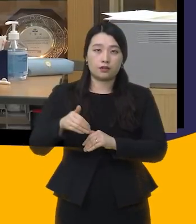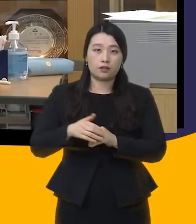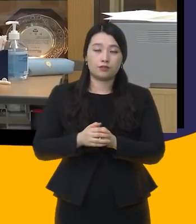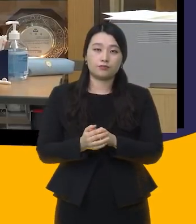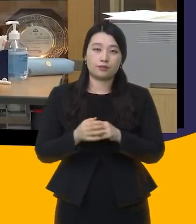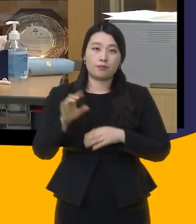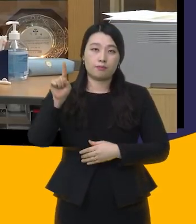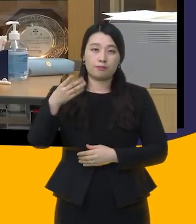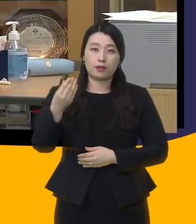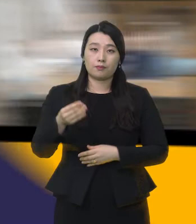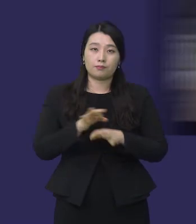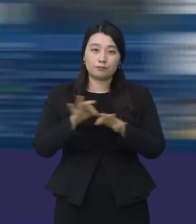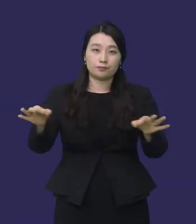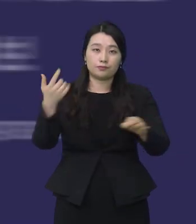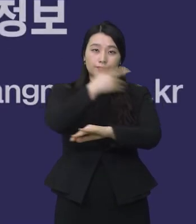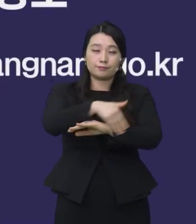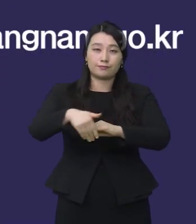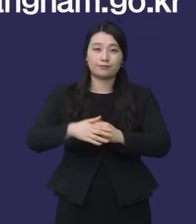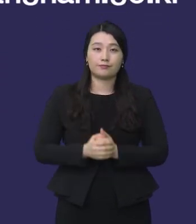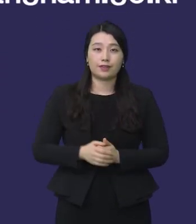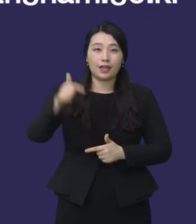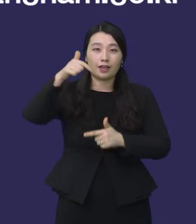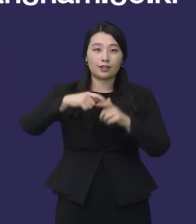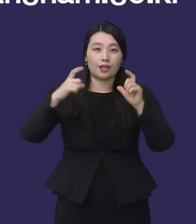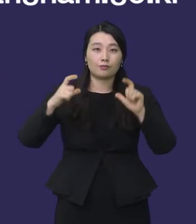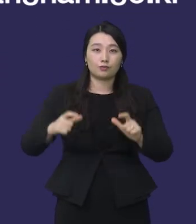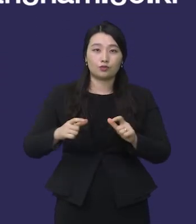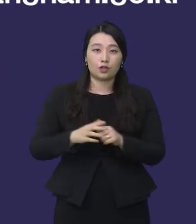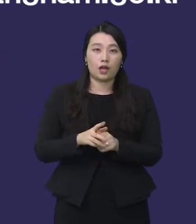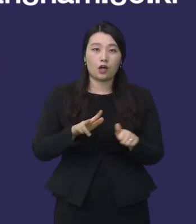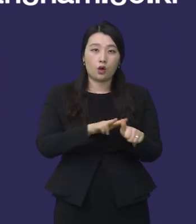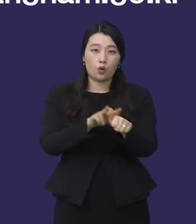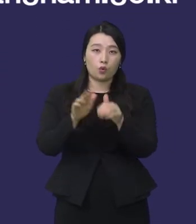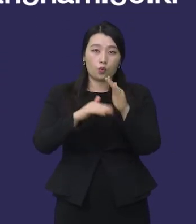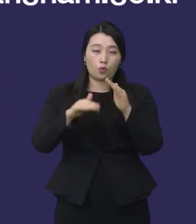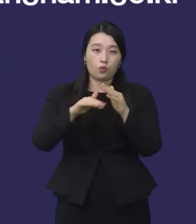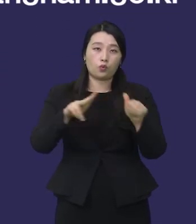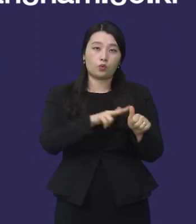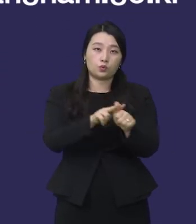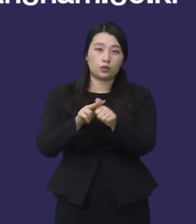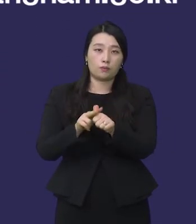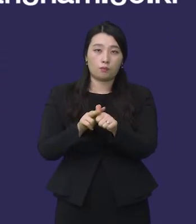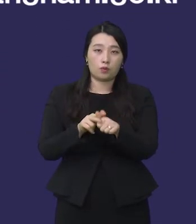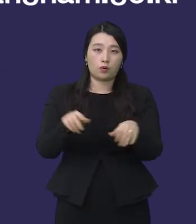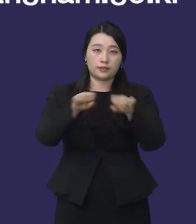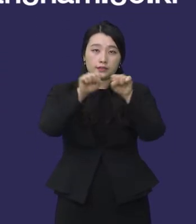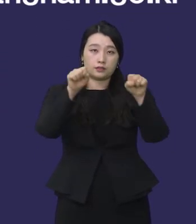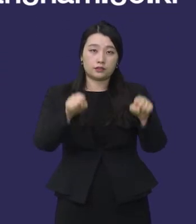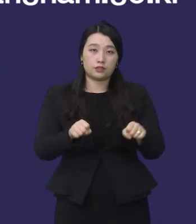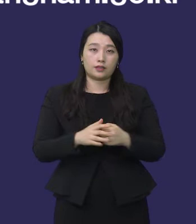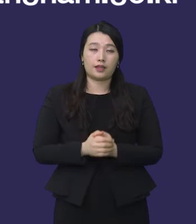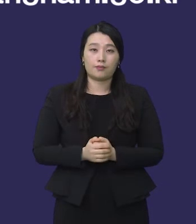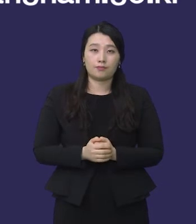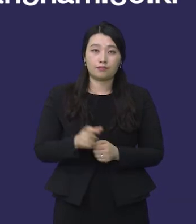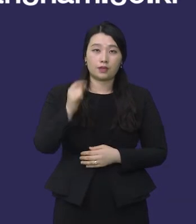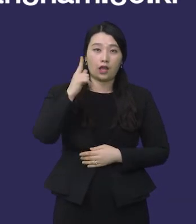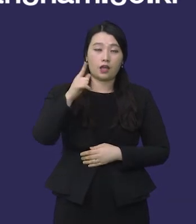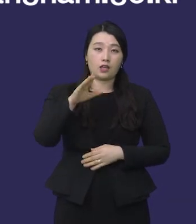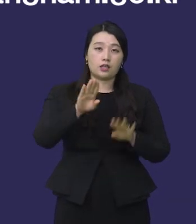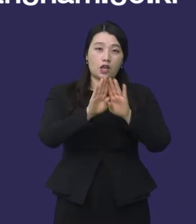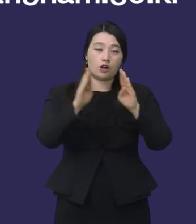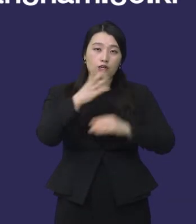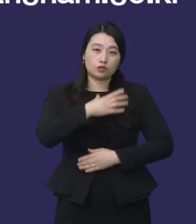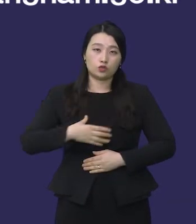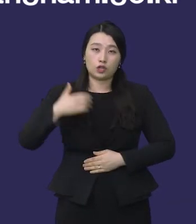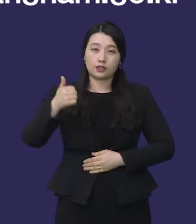지급한다는 방침입니다 강남구가 주요 공공 데이터를 모은 실시간 모니터링 시스템 스마트 강남 열린 구청장 시 를